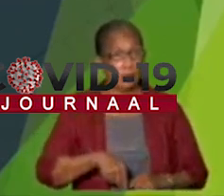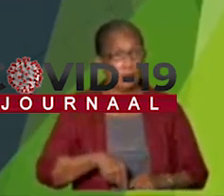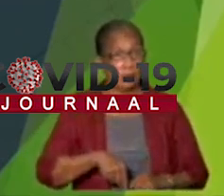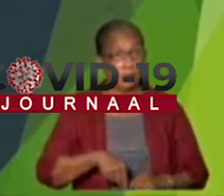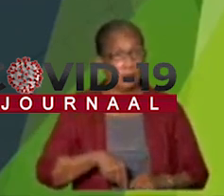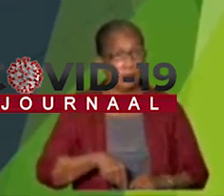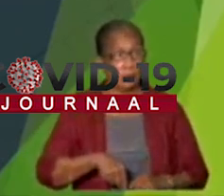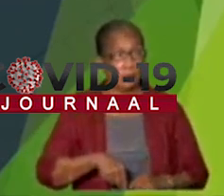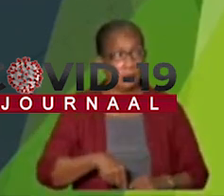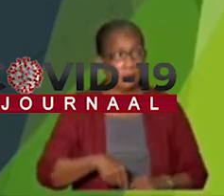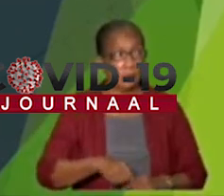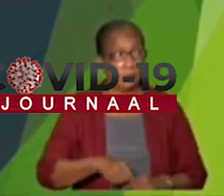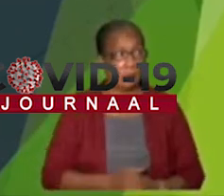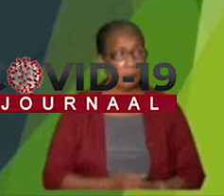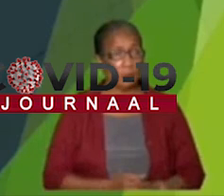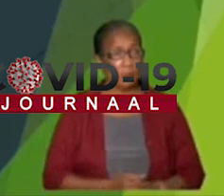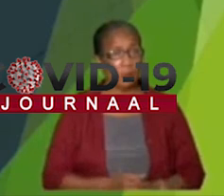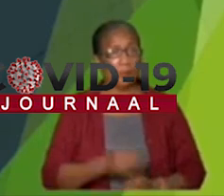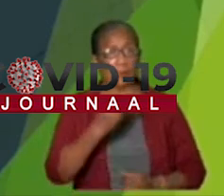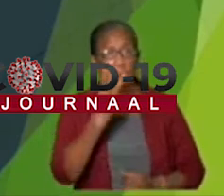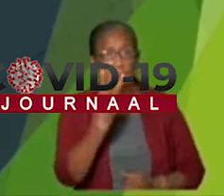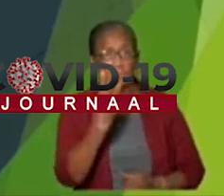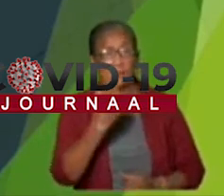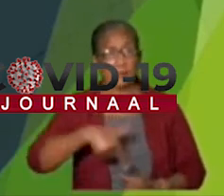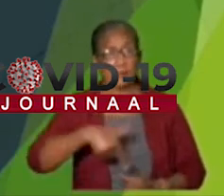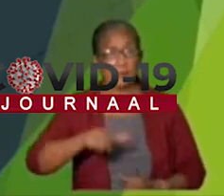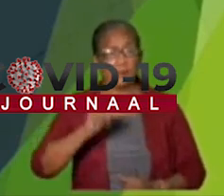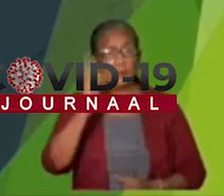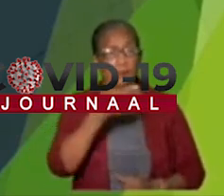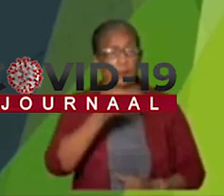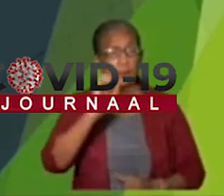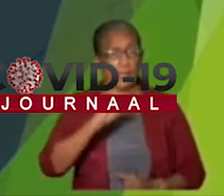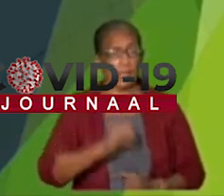dit betekent een daling van 73%.